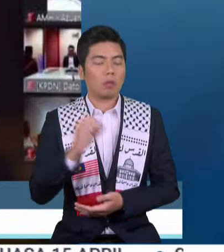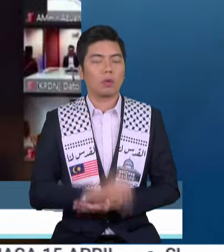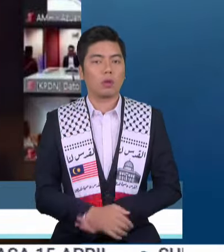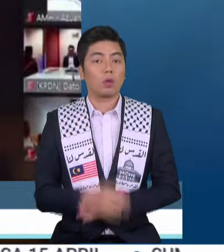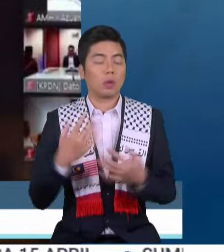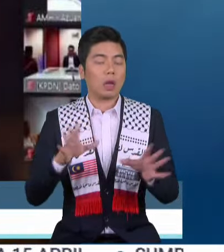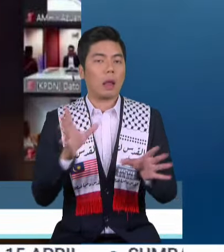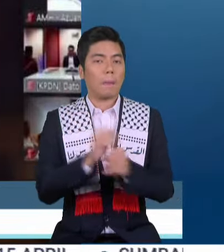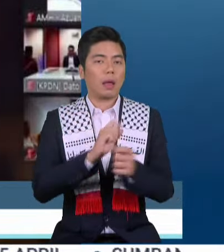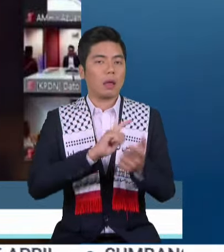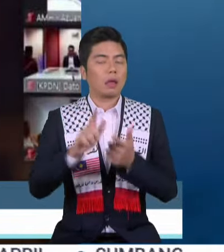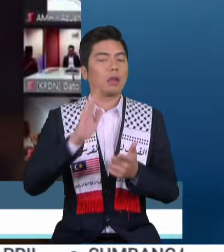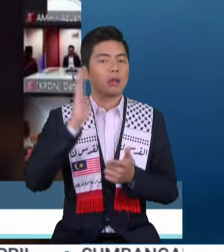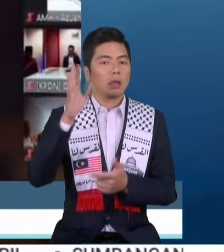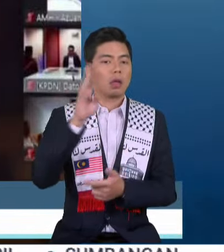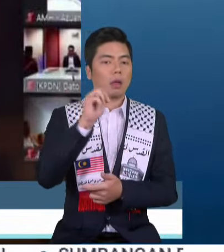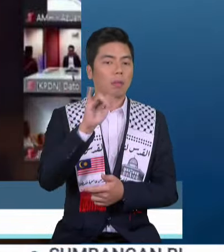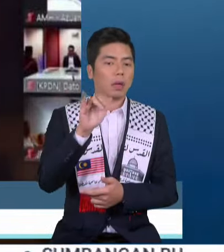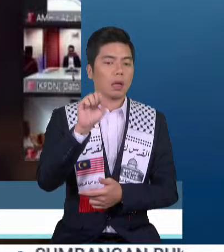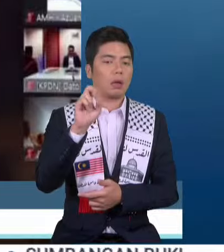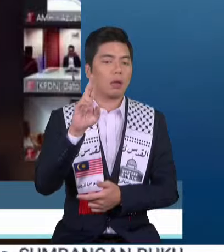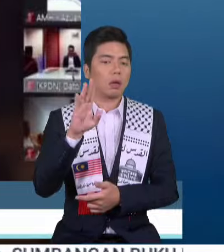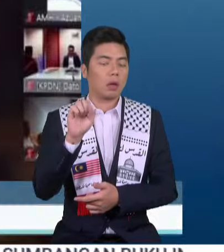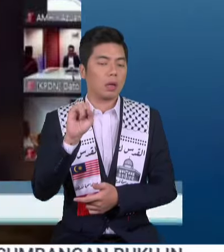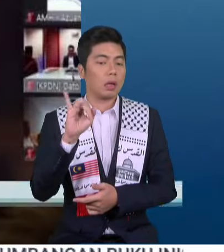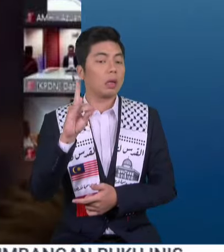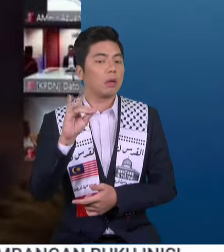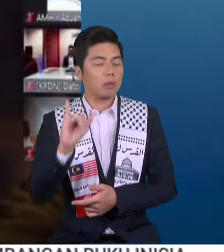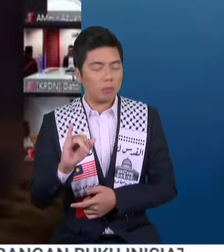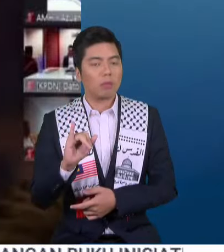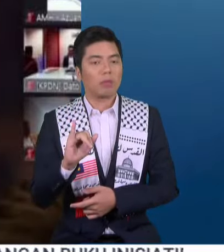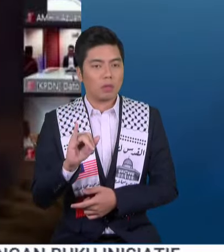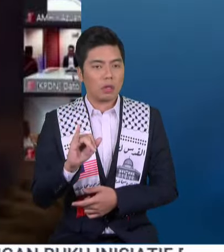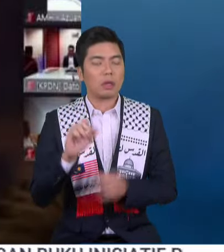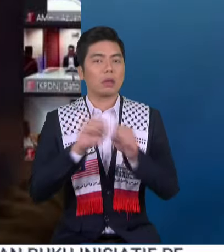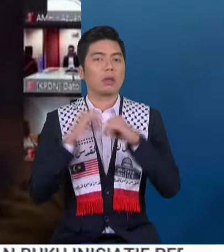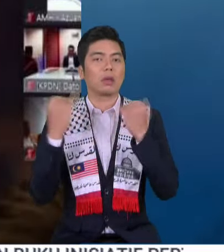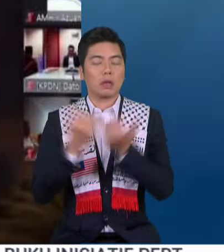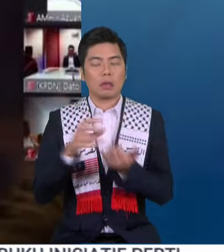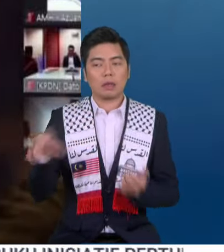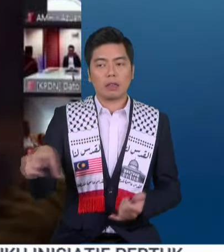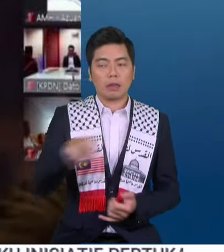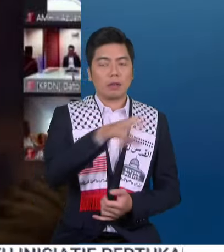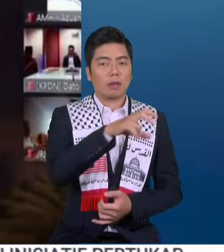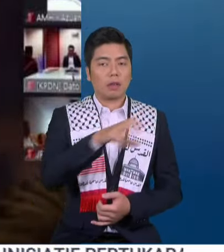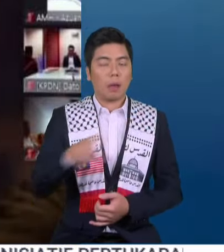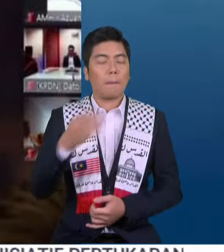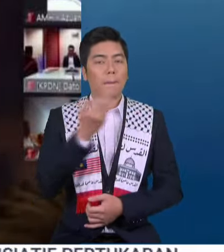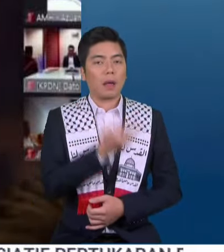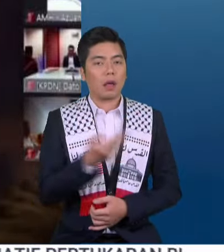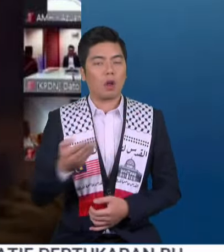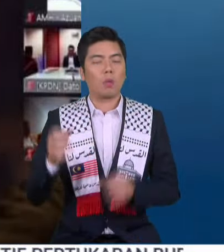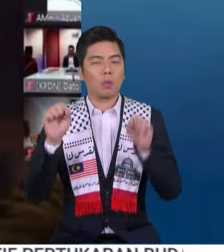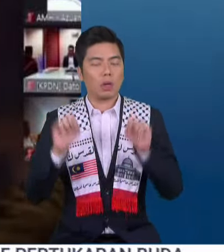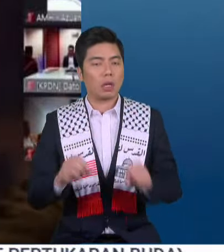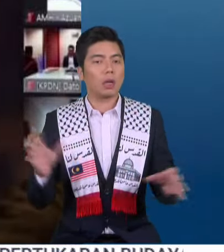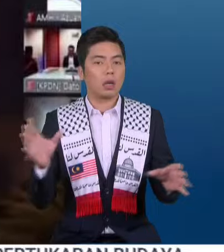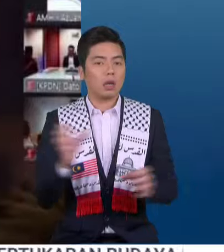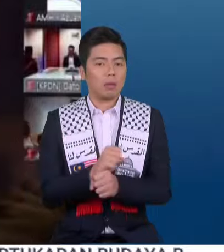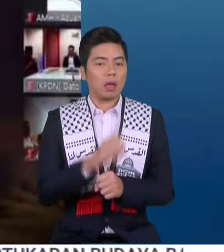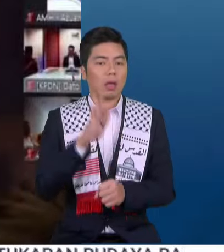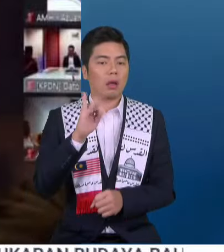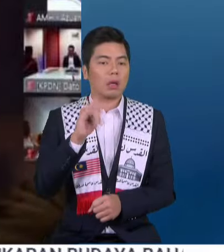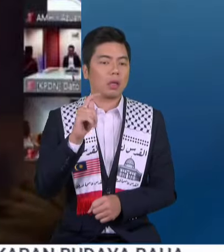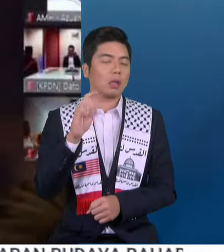memperoleh kelulusan di bawah sistem My Subsidi Diesel KPDN, syarikat pengangkutan darat barangan boleh dapatkan fleet